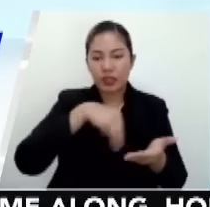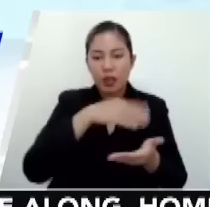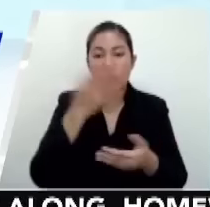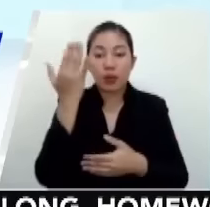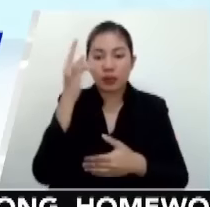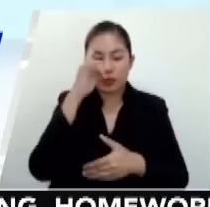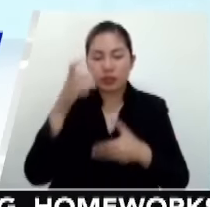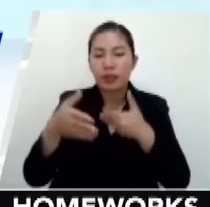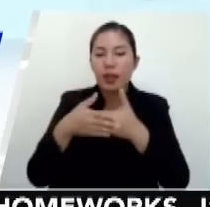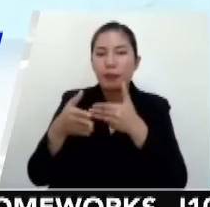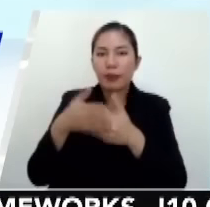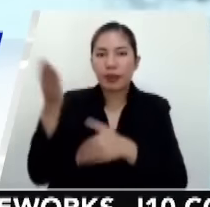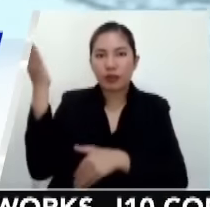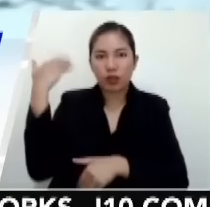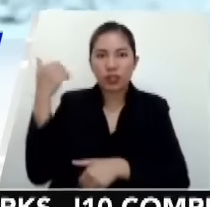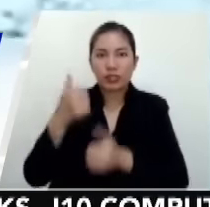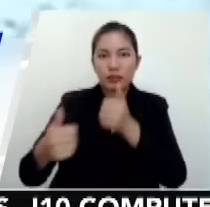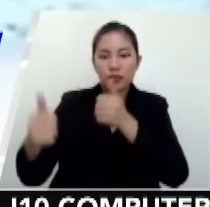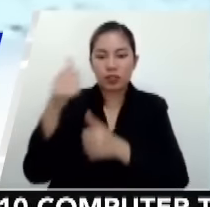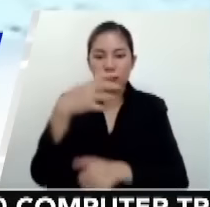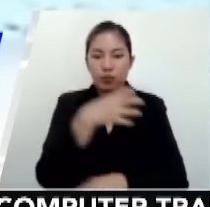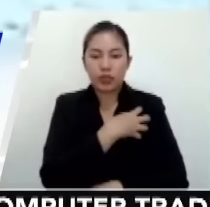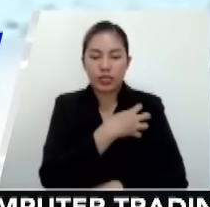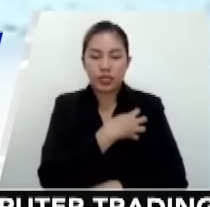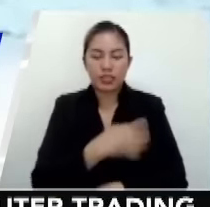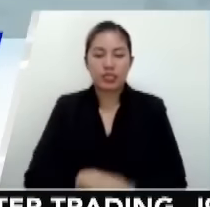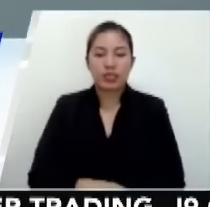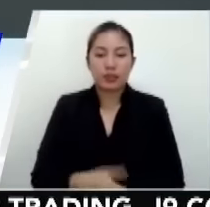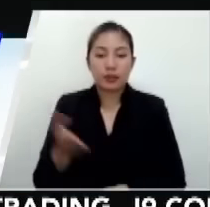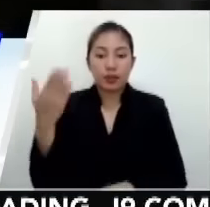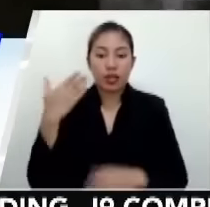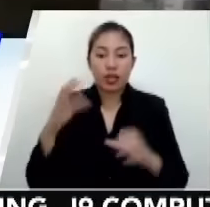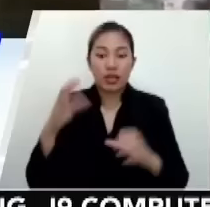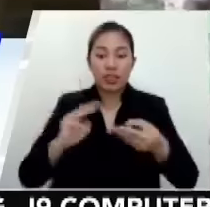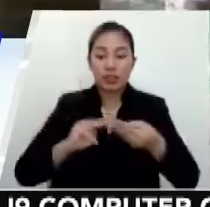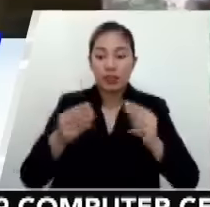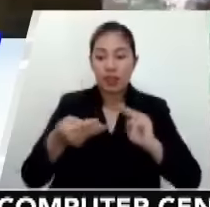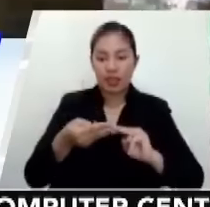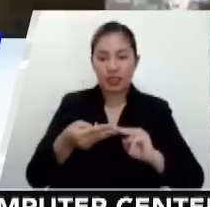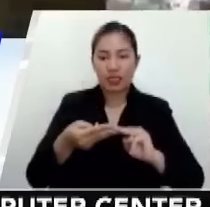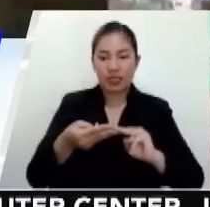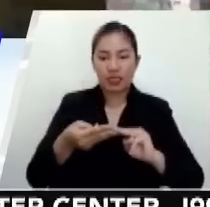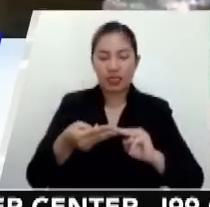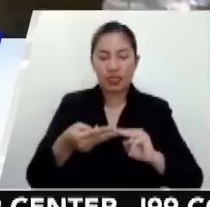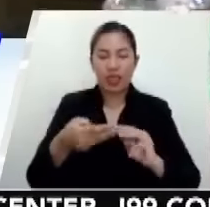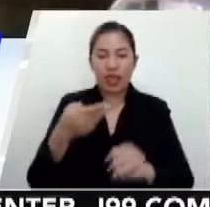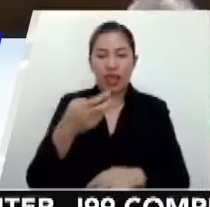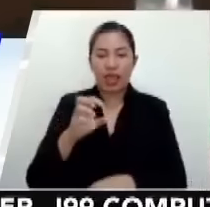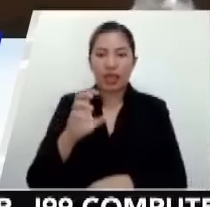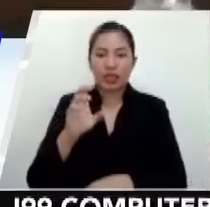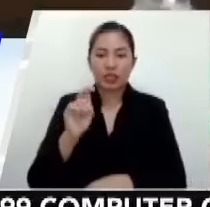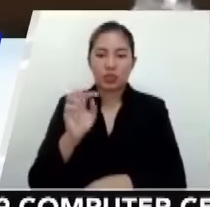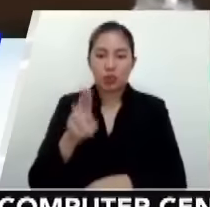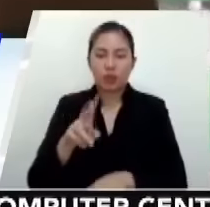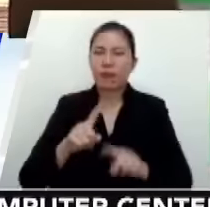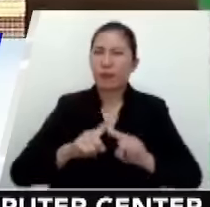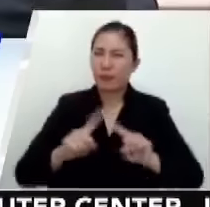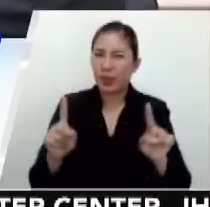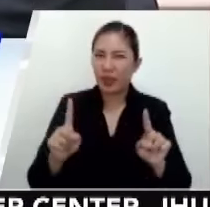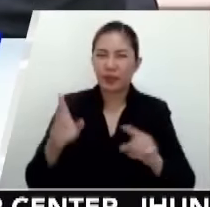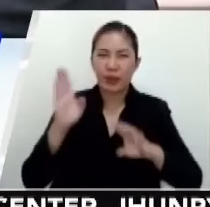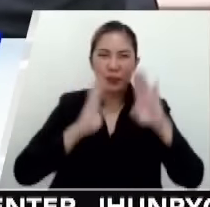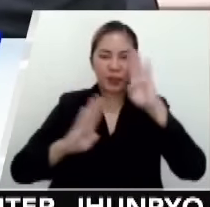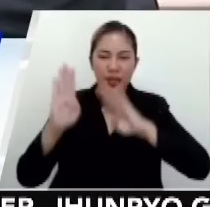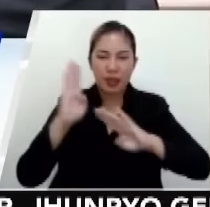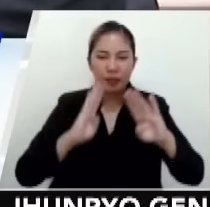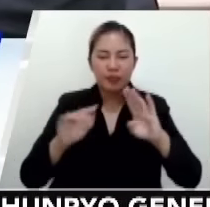ng pulisya roon, ang dating kaklasing si Colonel Hector Grijaldo. Pero ang problema raw, walang pattern sa mga kilos ni Barayuga